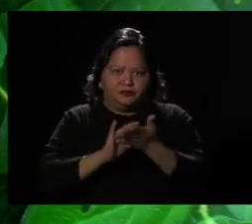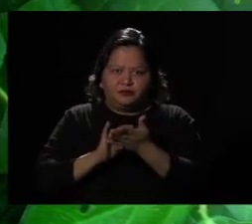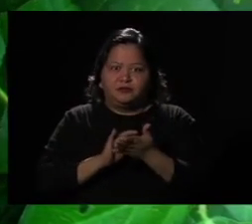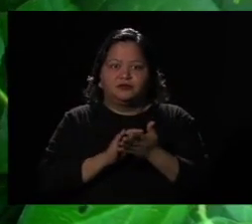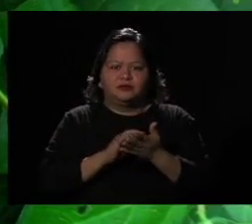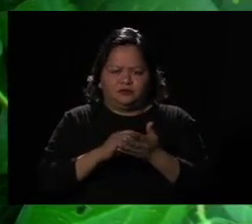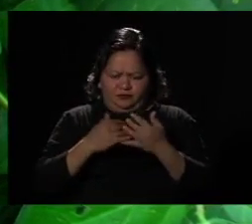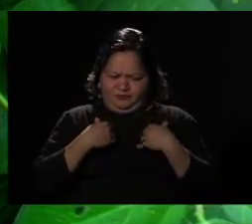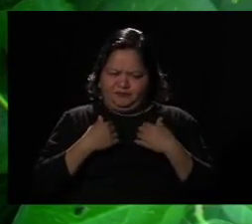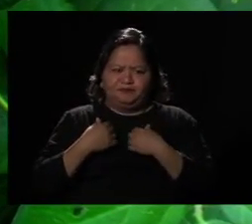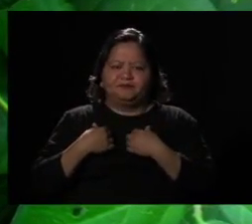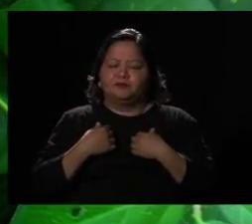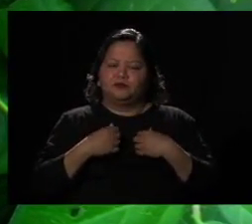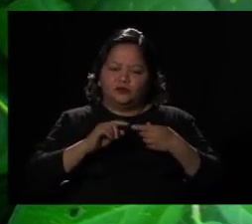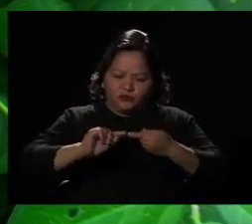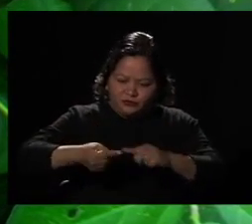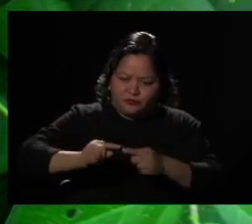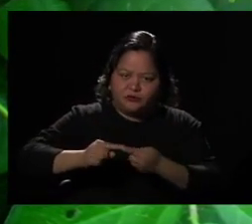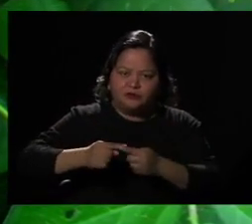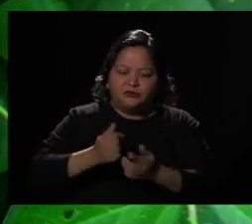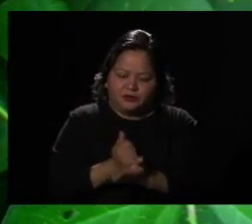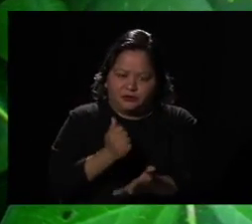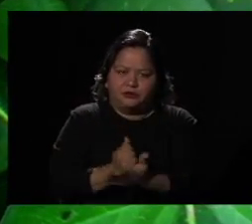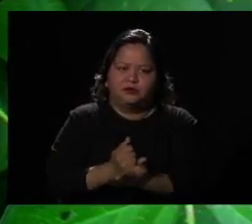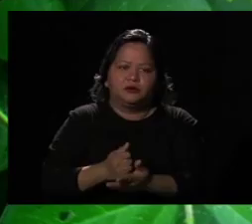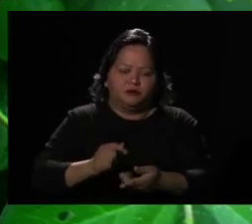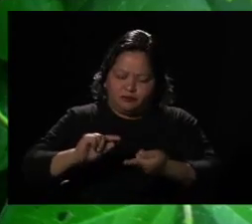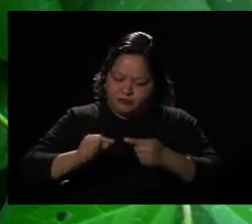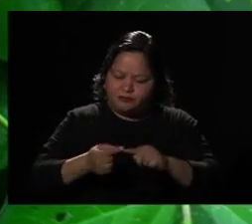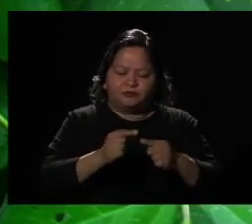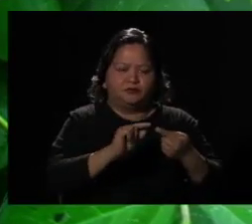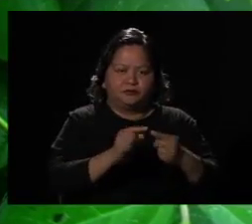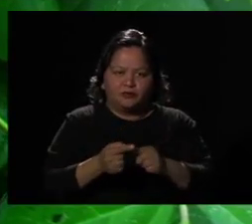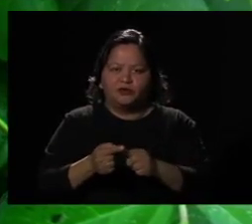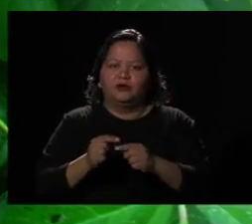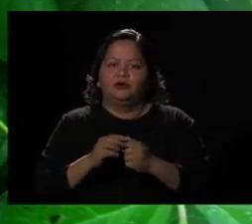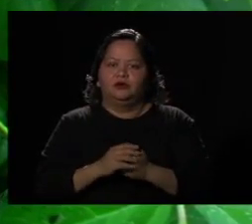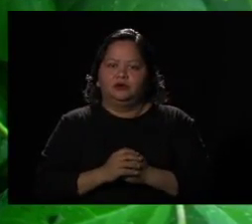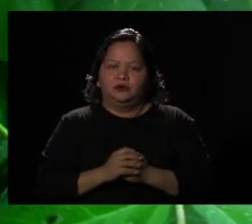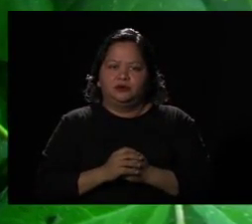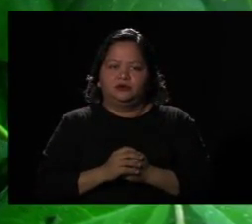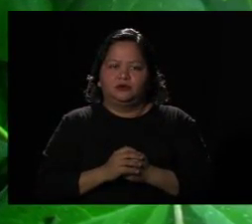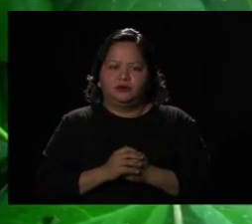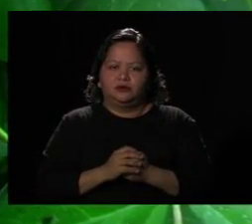I amot gini ni pakaw maulik gi inakudin putin tuzan.